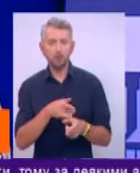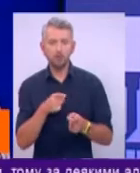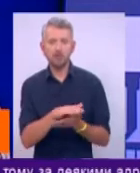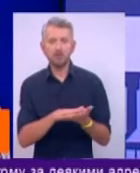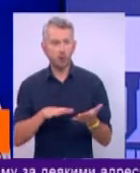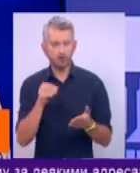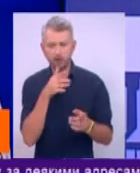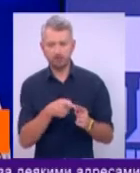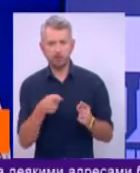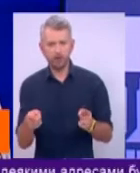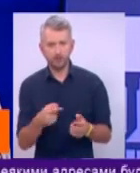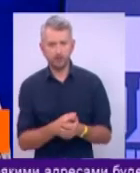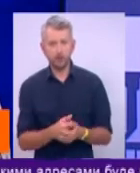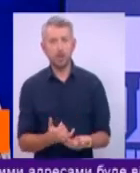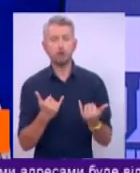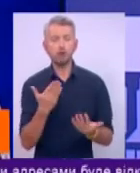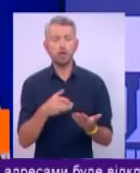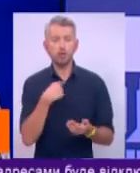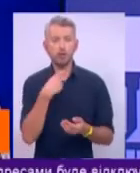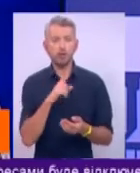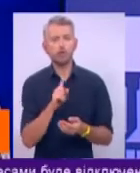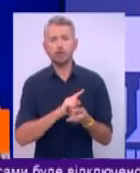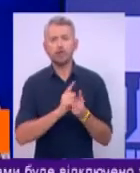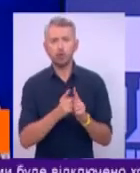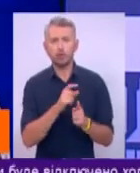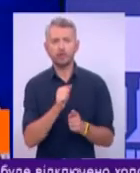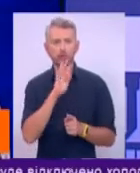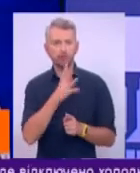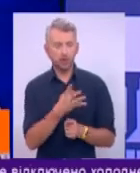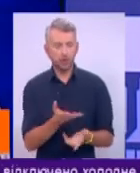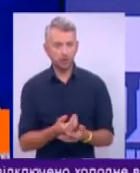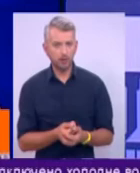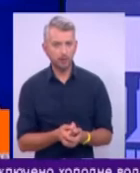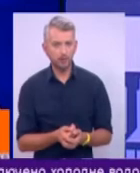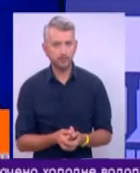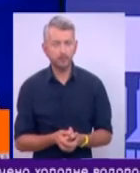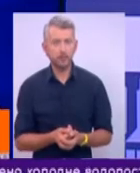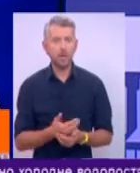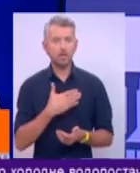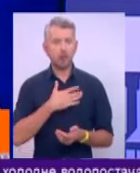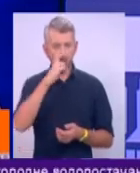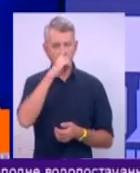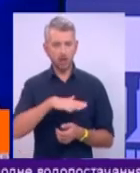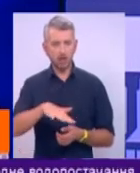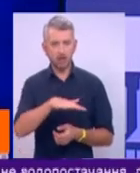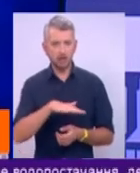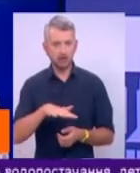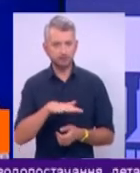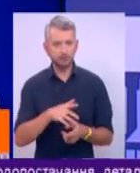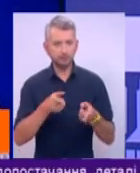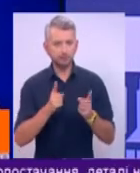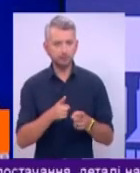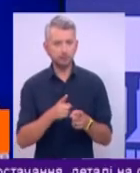тривають весь цей час. І от на сьогодні, якщо говорити, що змінилося за 4 роки, за 4 роки, наша країна